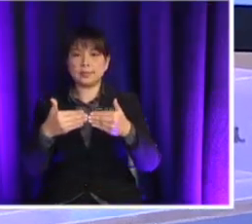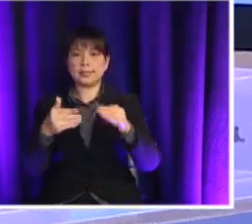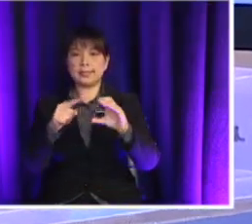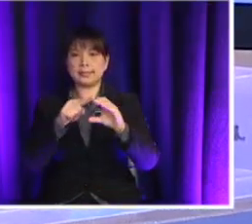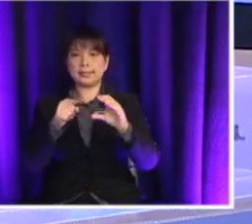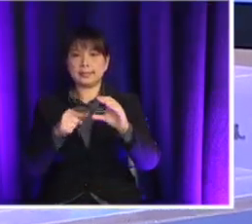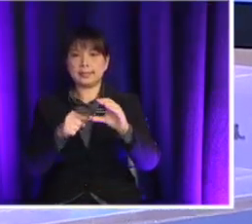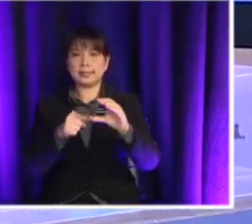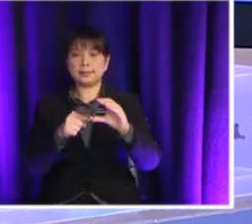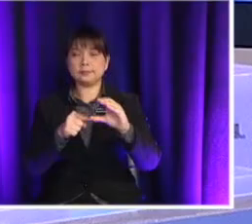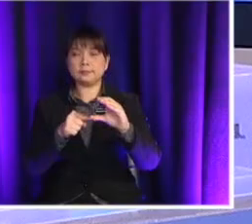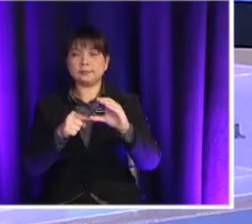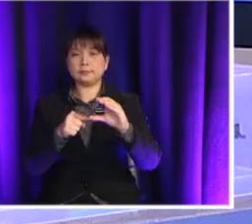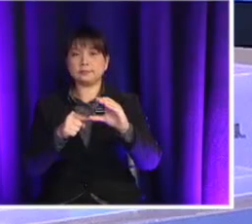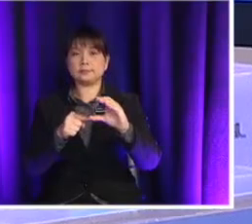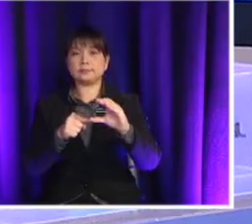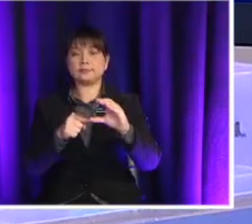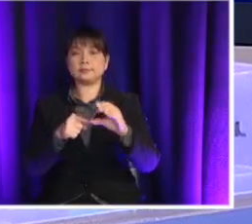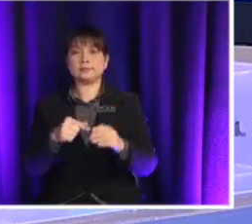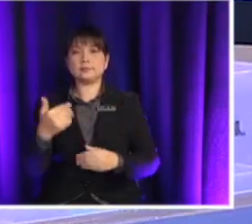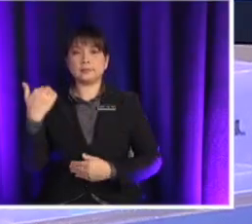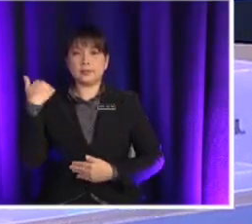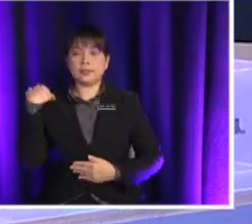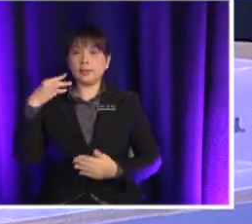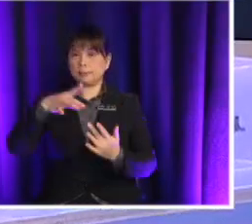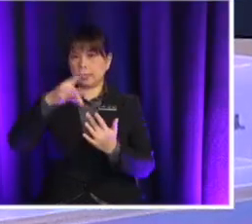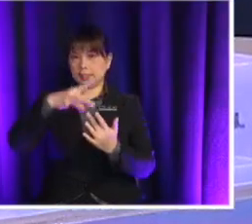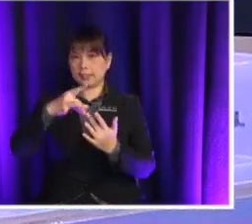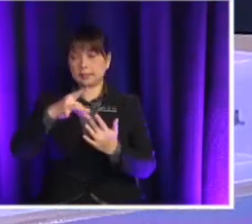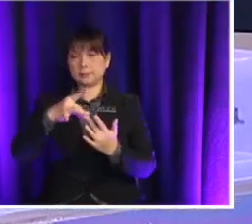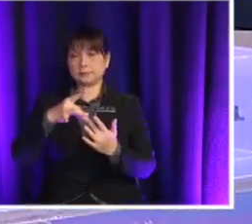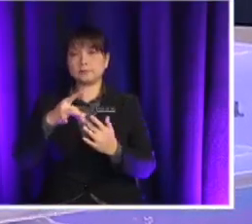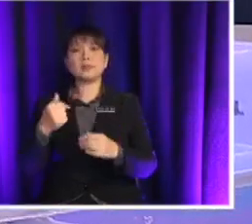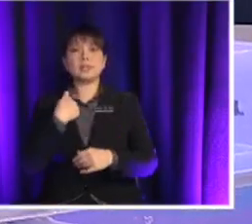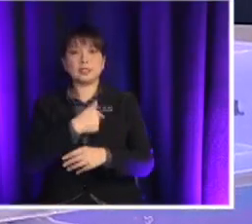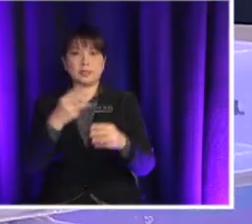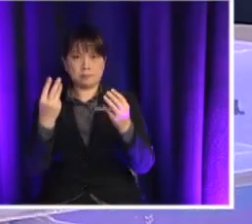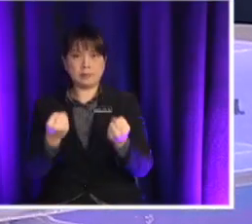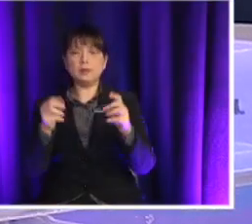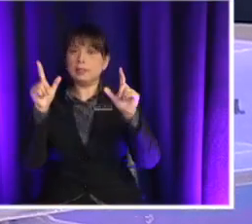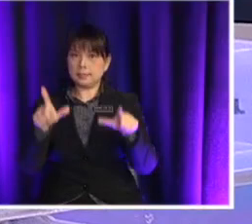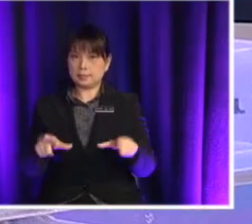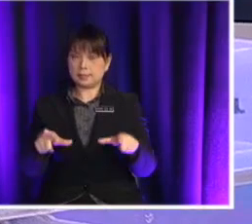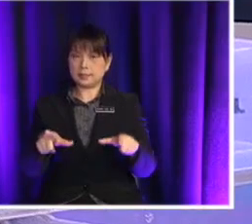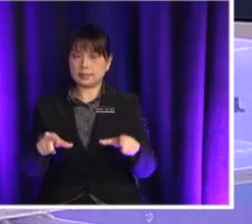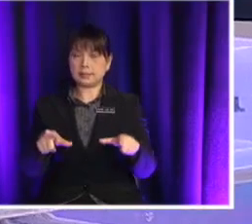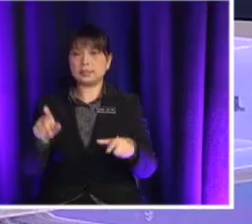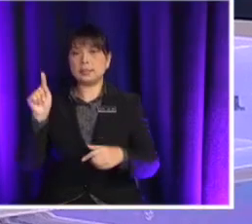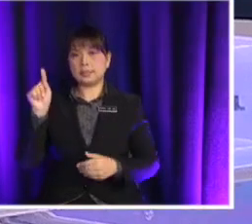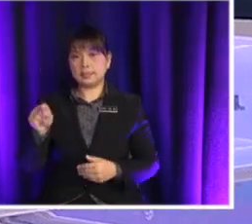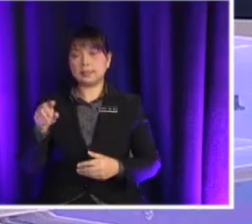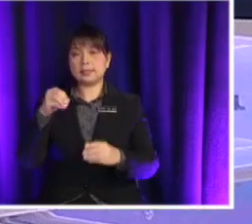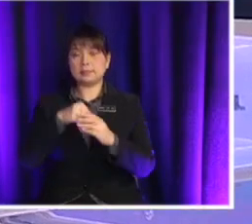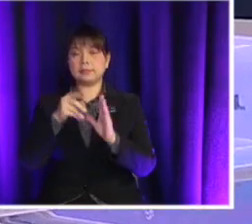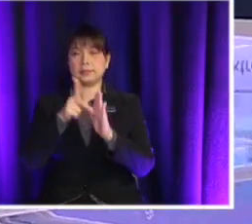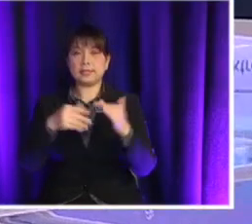Okey, so sekarang Swiss ni kita ada pilihan. Sama ada Swiss ni kita nak letak dia, kita nak pilih Swiss ni dalam